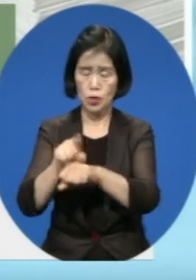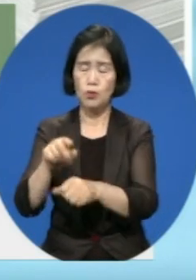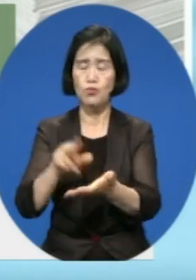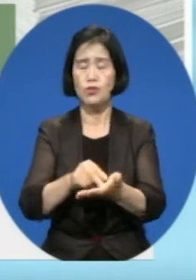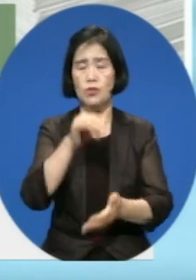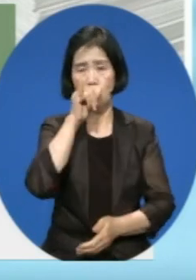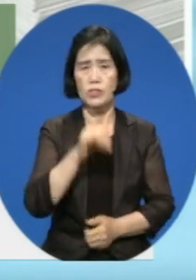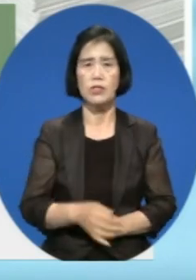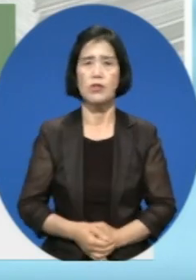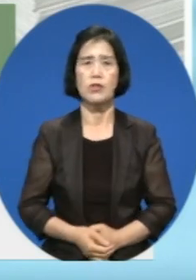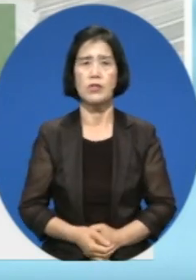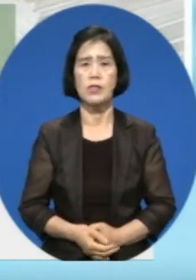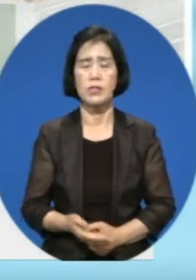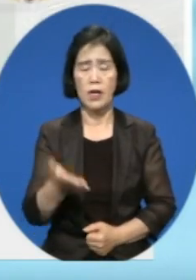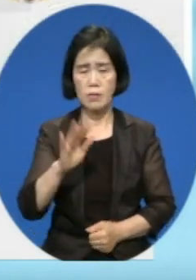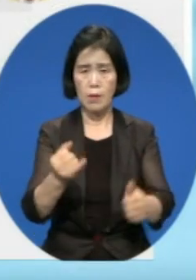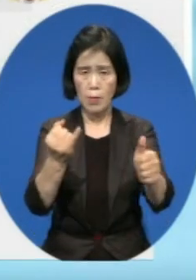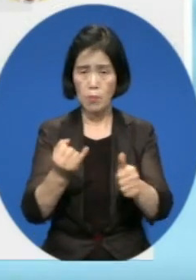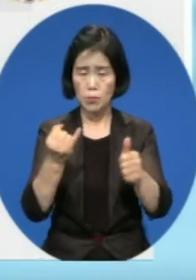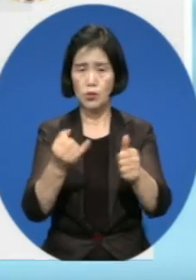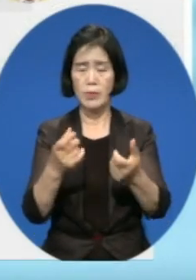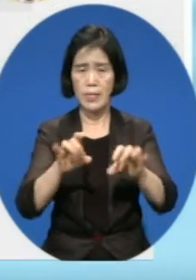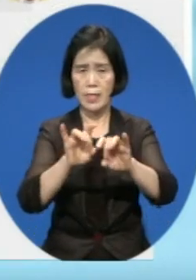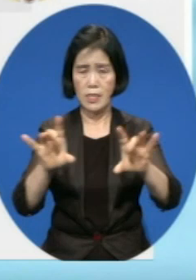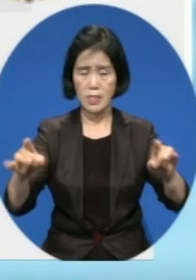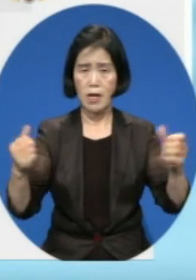있습니다. 하지만은 이제 맞벌이 부부들 같은 경우에는 각자 이제